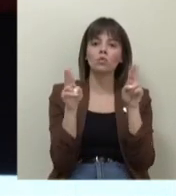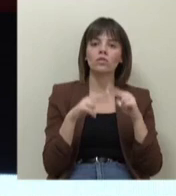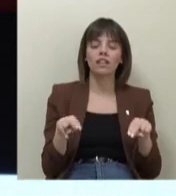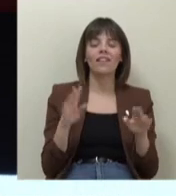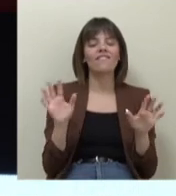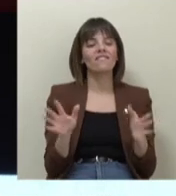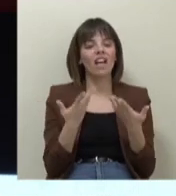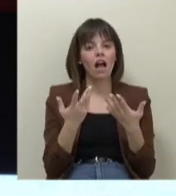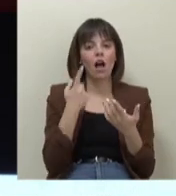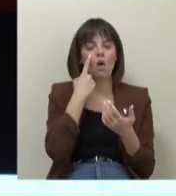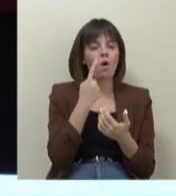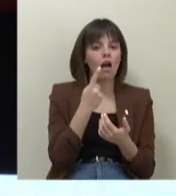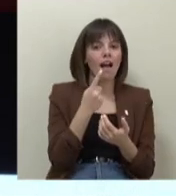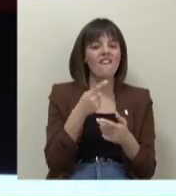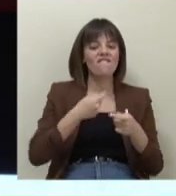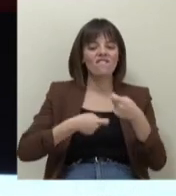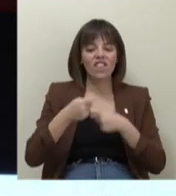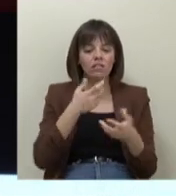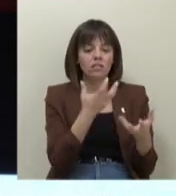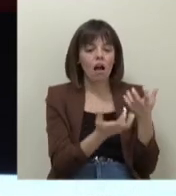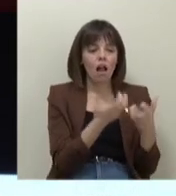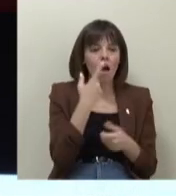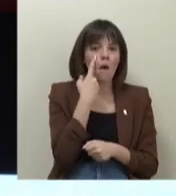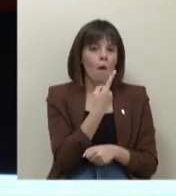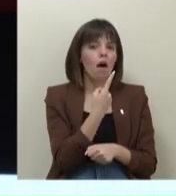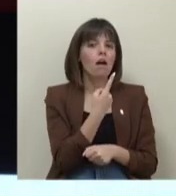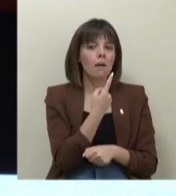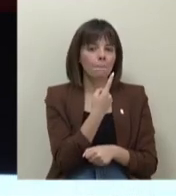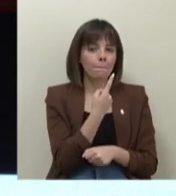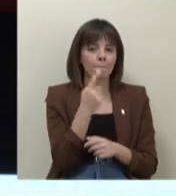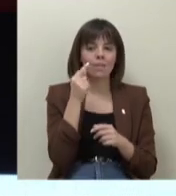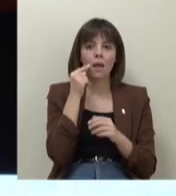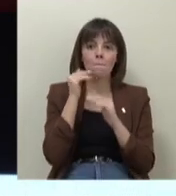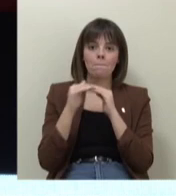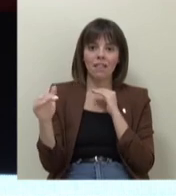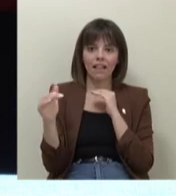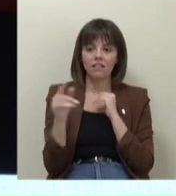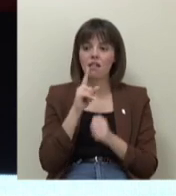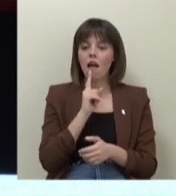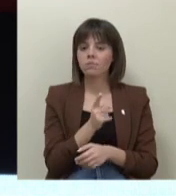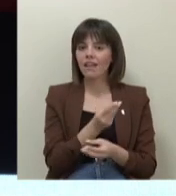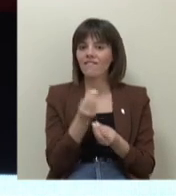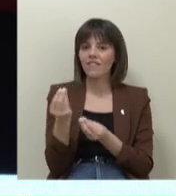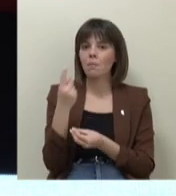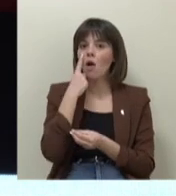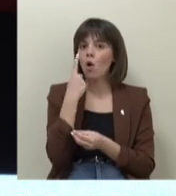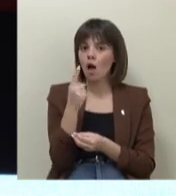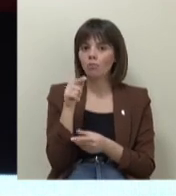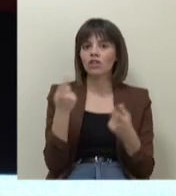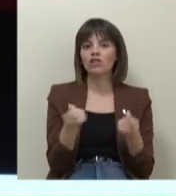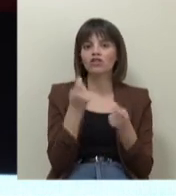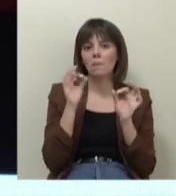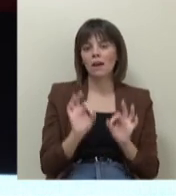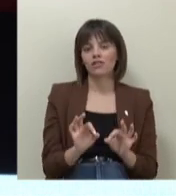uluslararası veya ulusal finans kaynaklarını milletin emrine vermek suretiyle bu işe